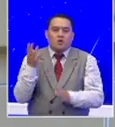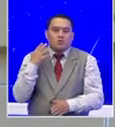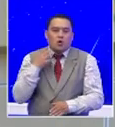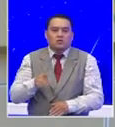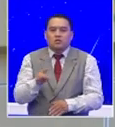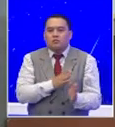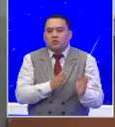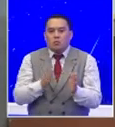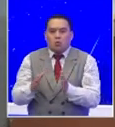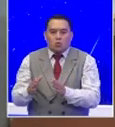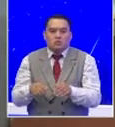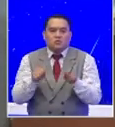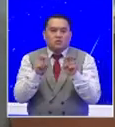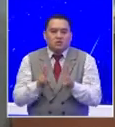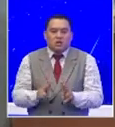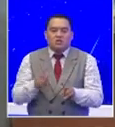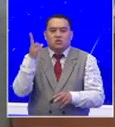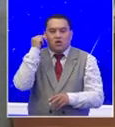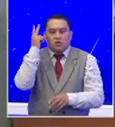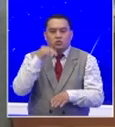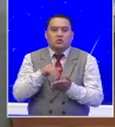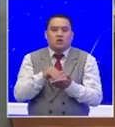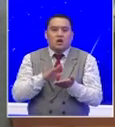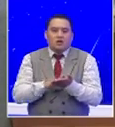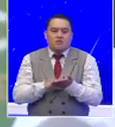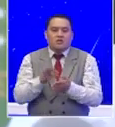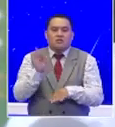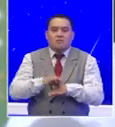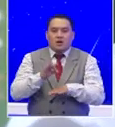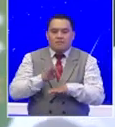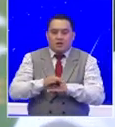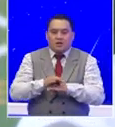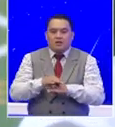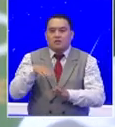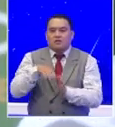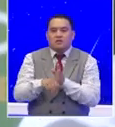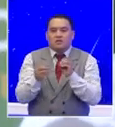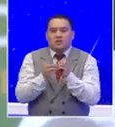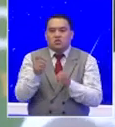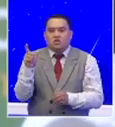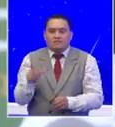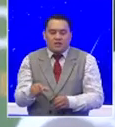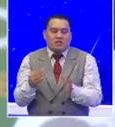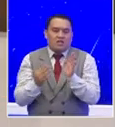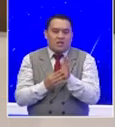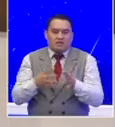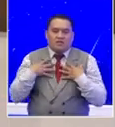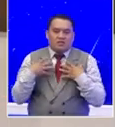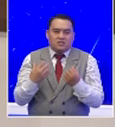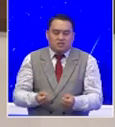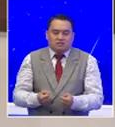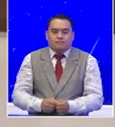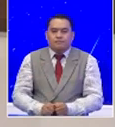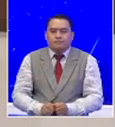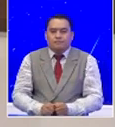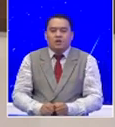районе стабильна. По данным специалистов, число зарегистрированных с диагнозом COVID-19 составляет 10 человек. 9 из них уже излечились от